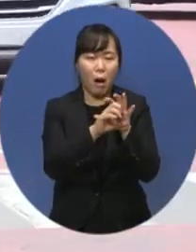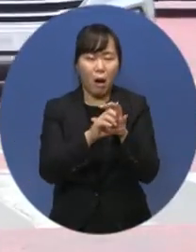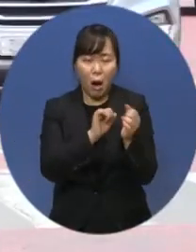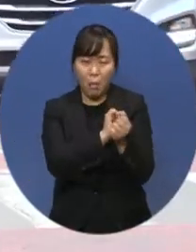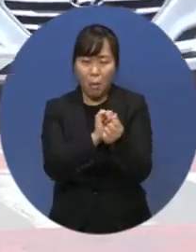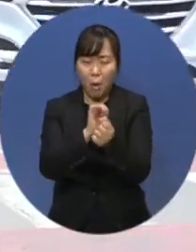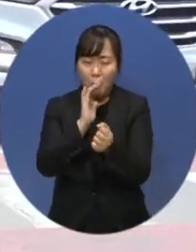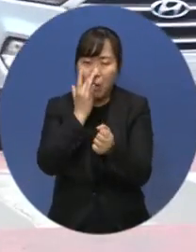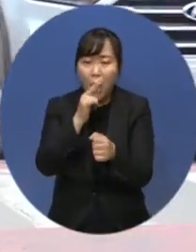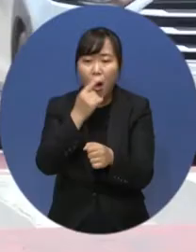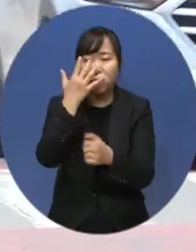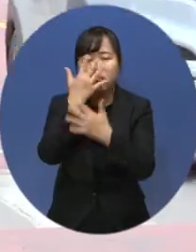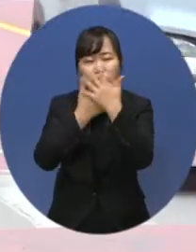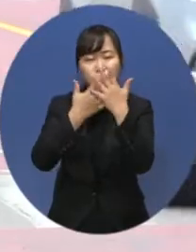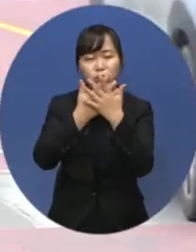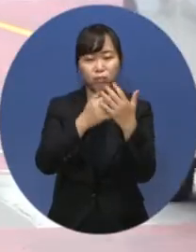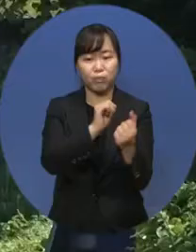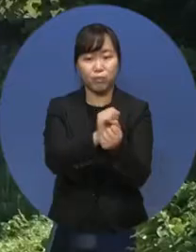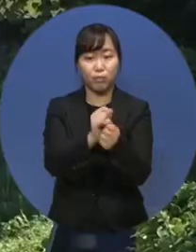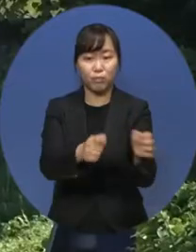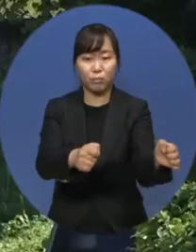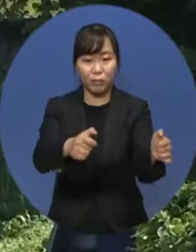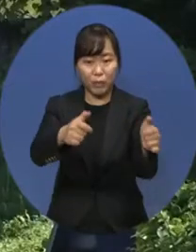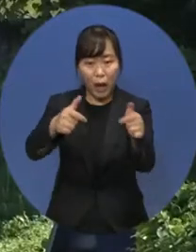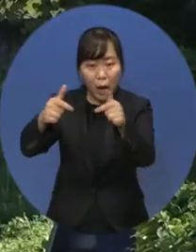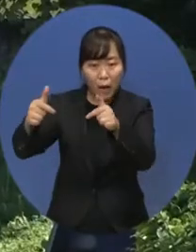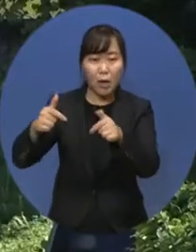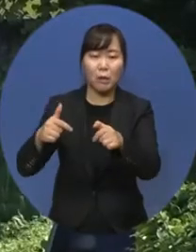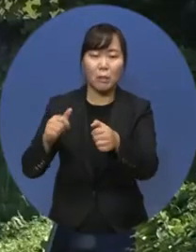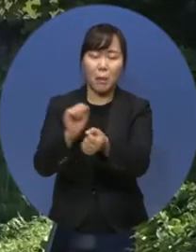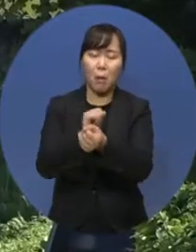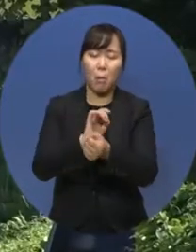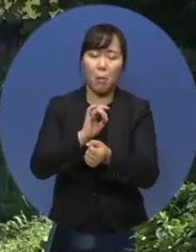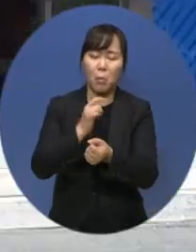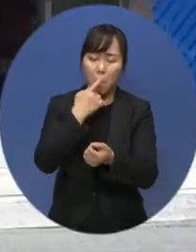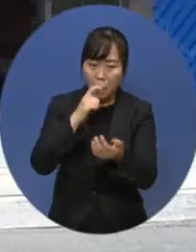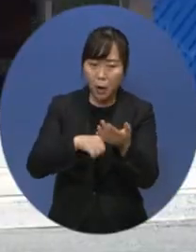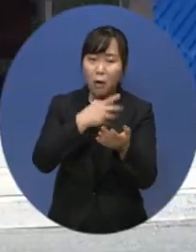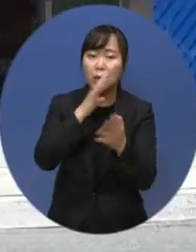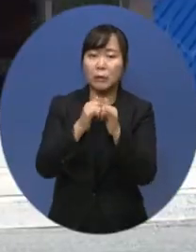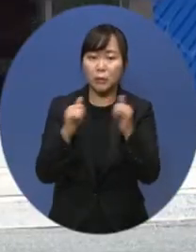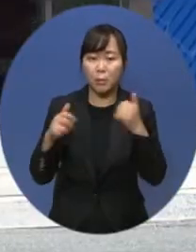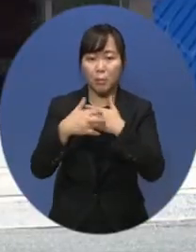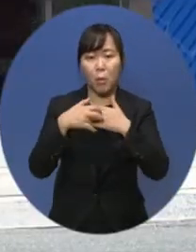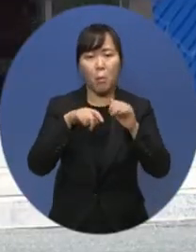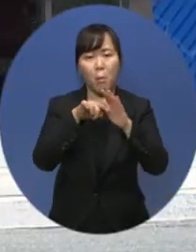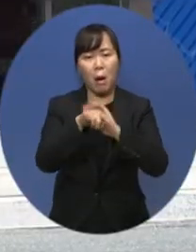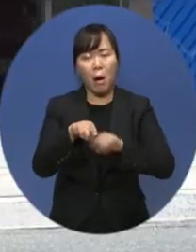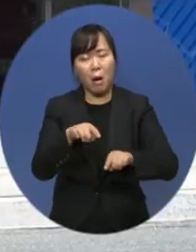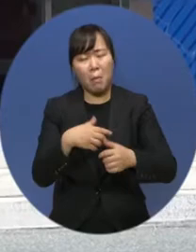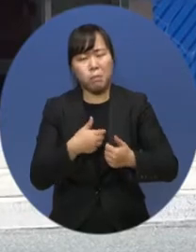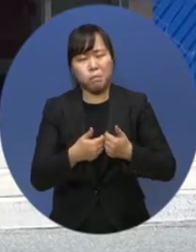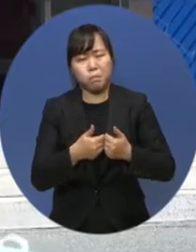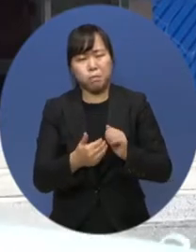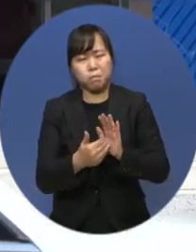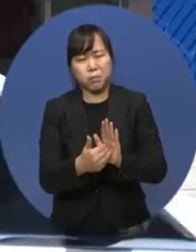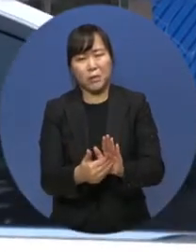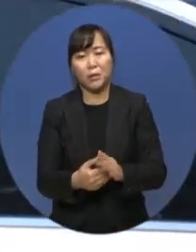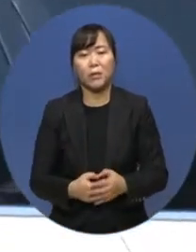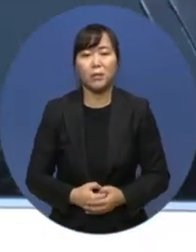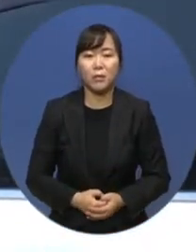파악되지 않은 확진자가 늘어나면서 감염에 취약한 고령자는 병원에 방문하는 것조차 꺼려하는